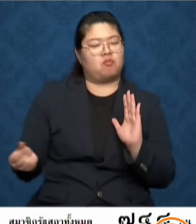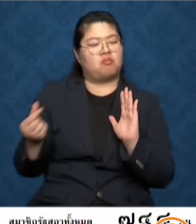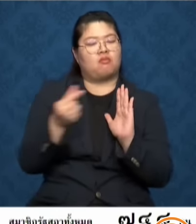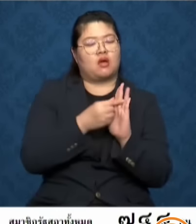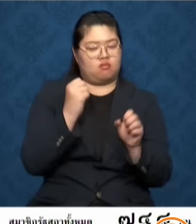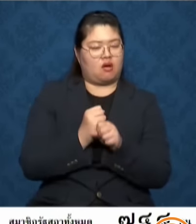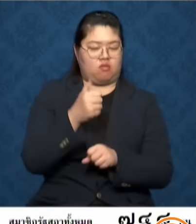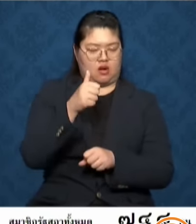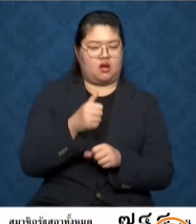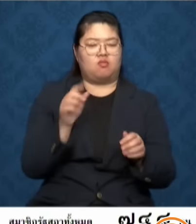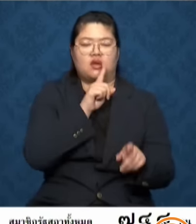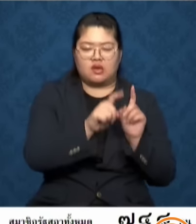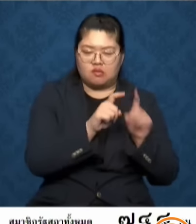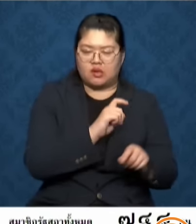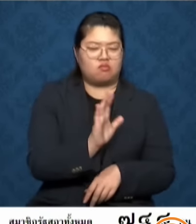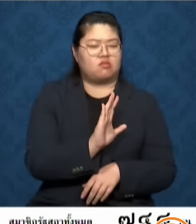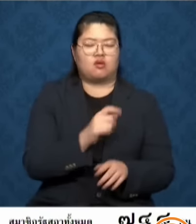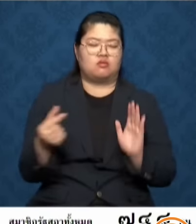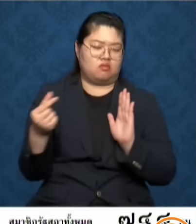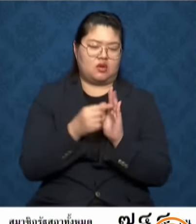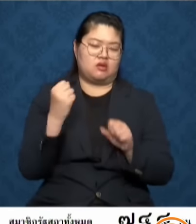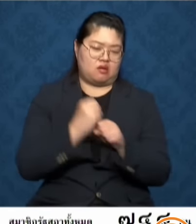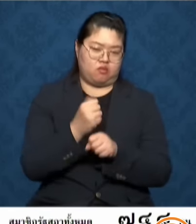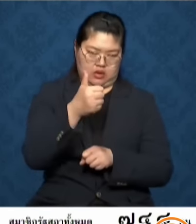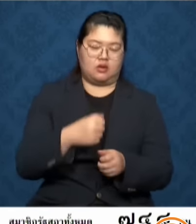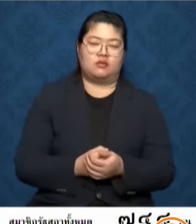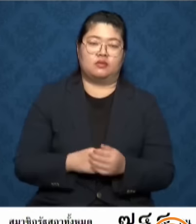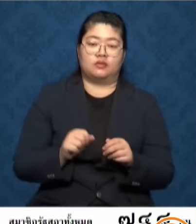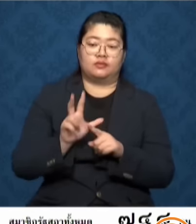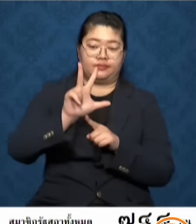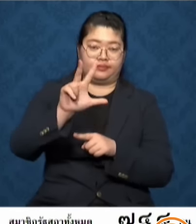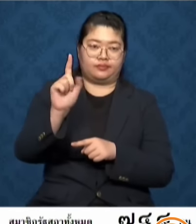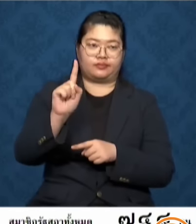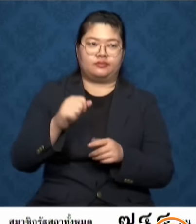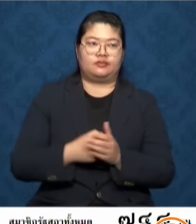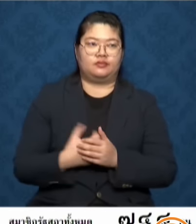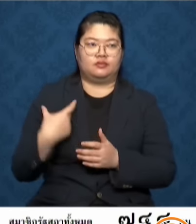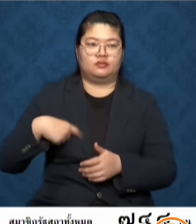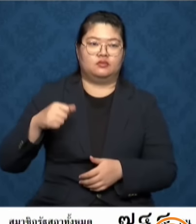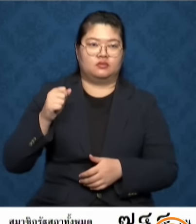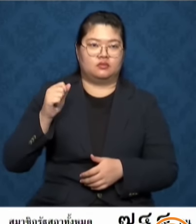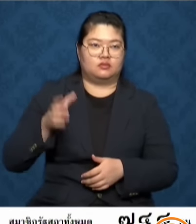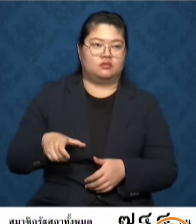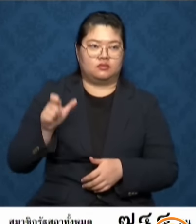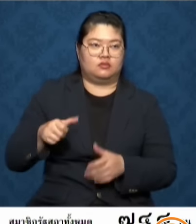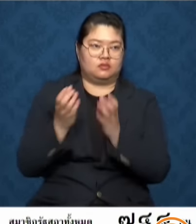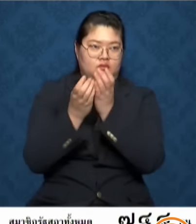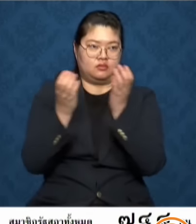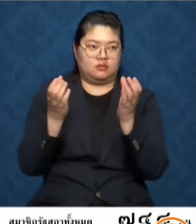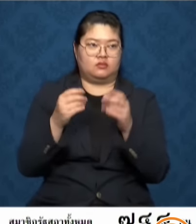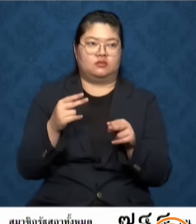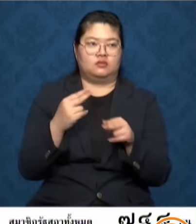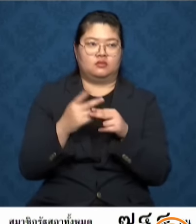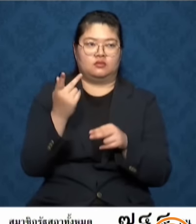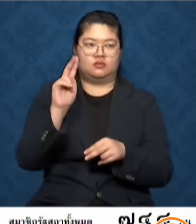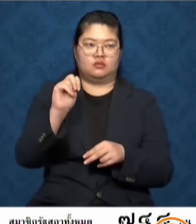โไมจำเปตองมกทำก rememติเก่ไงเซ vasไปสท ทุรลคารณท่านนัคลินเม Lieg ตายรสขาวไทเอ